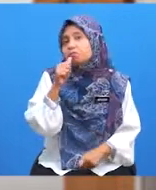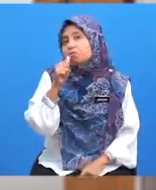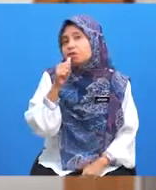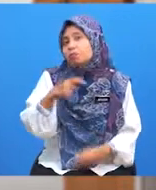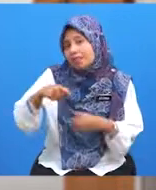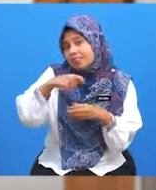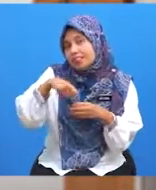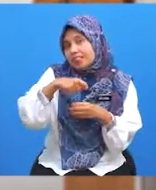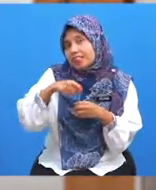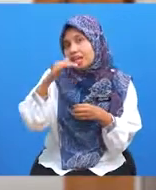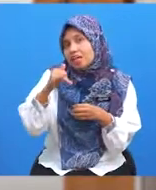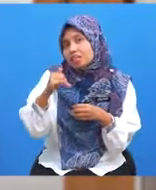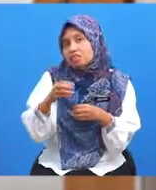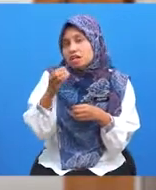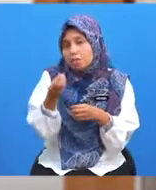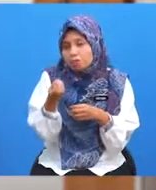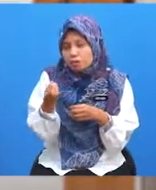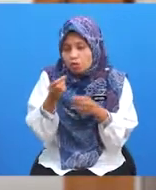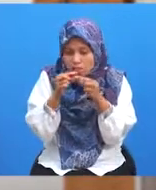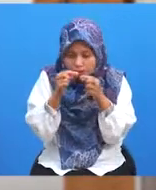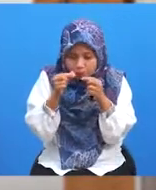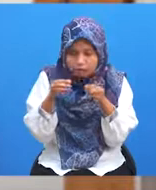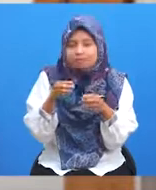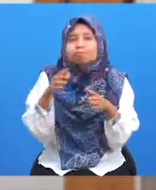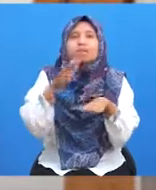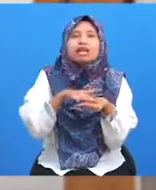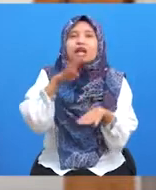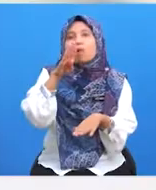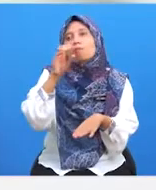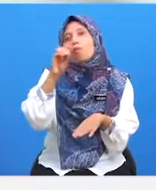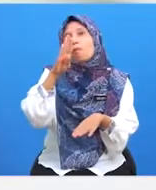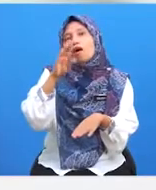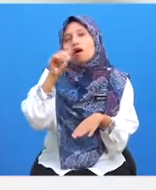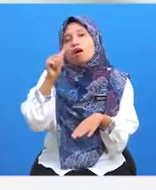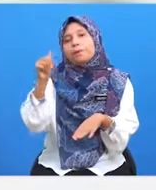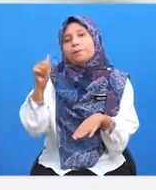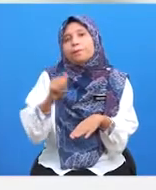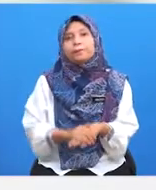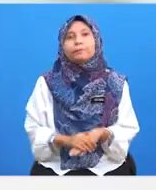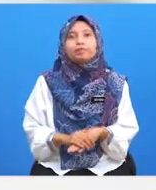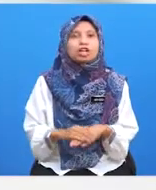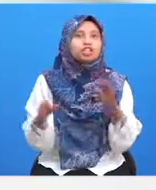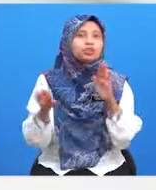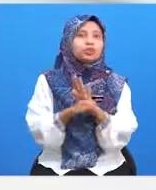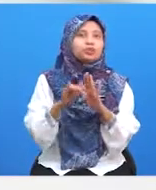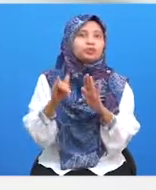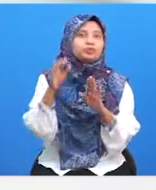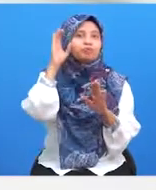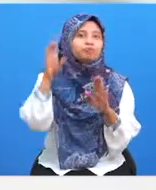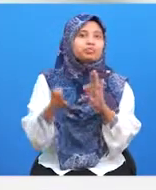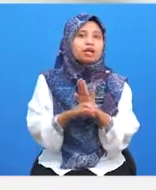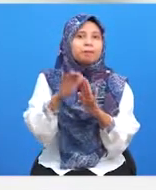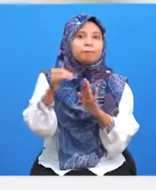yang mengandungi bola kecil yang dipanggil bofa sampai terkenal Mari kita lihat contoh-contoh yang